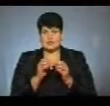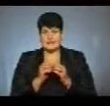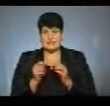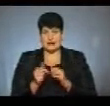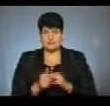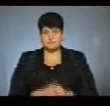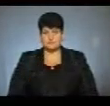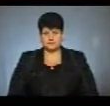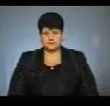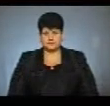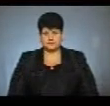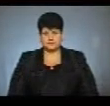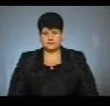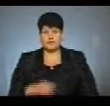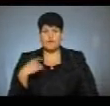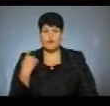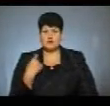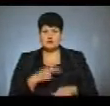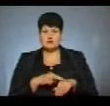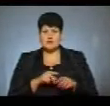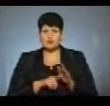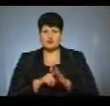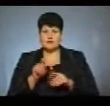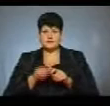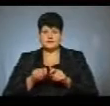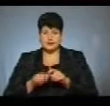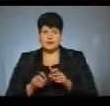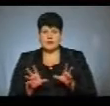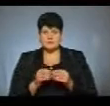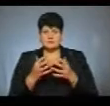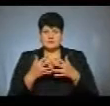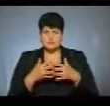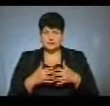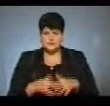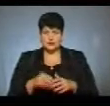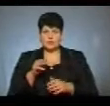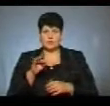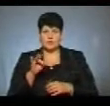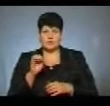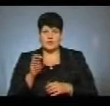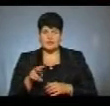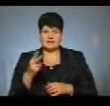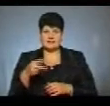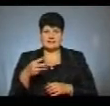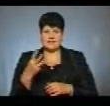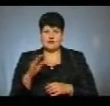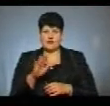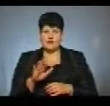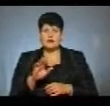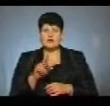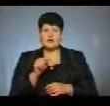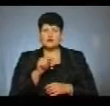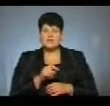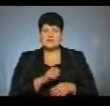гривень. В області поліцейські почали рейди із пристроями з лазерним прицілом трукем 23 вересня. Як тоді